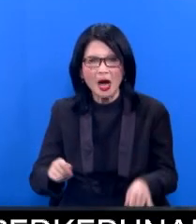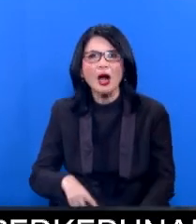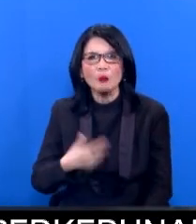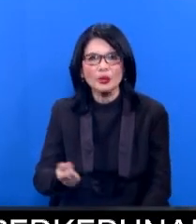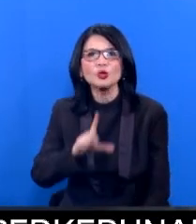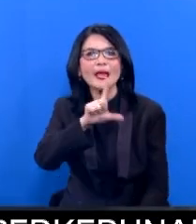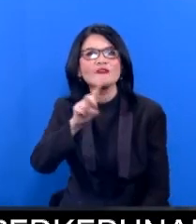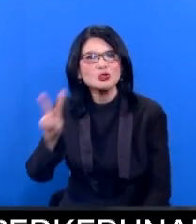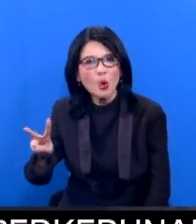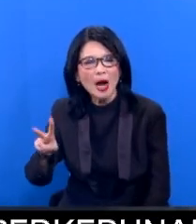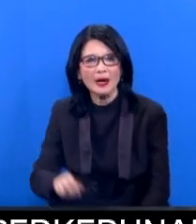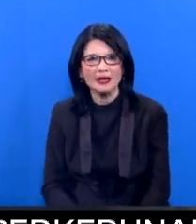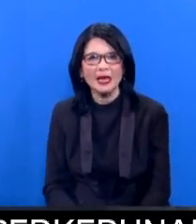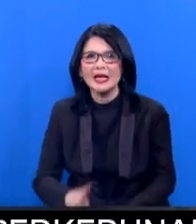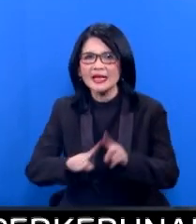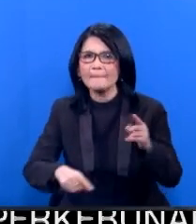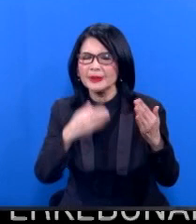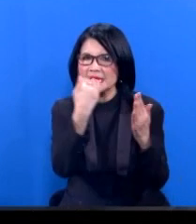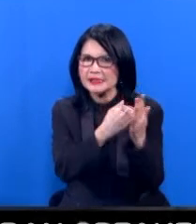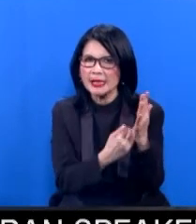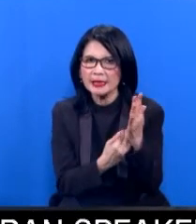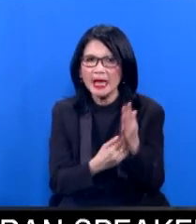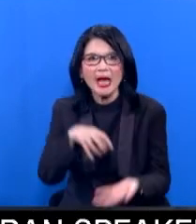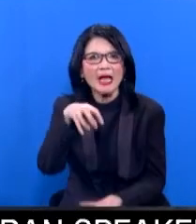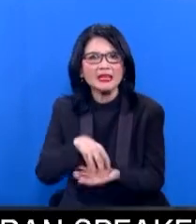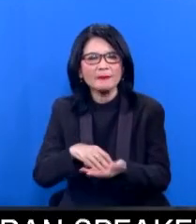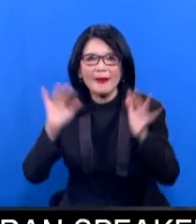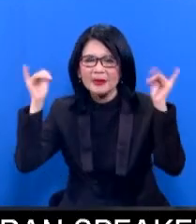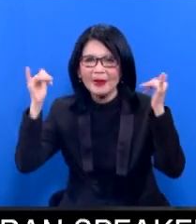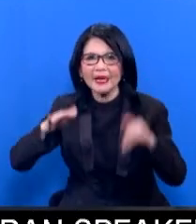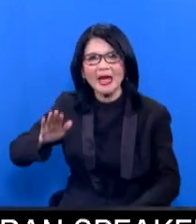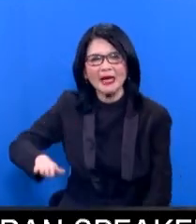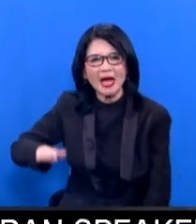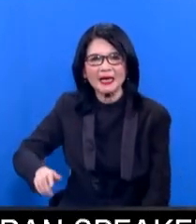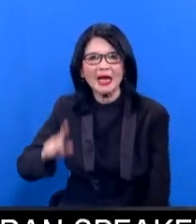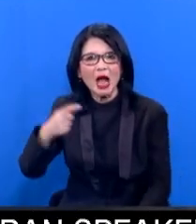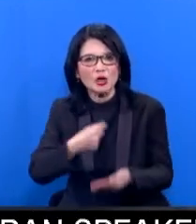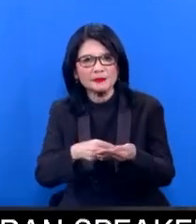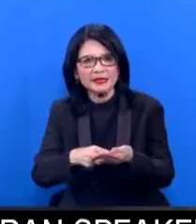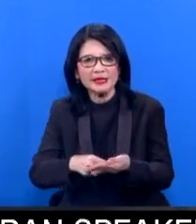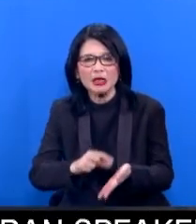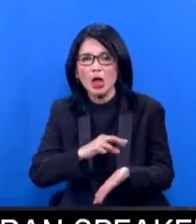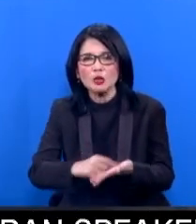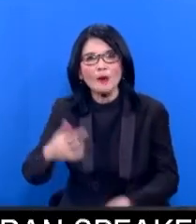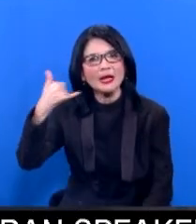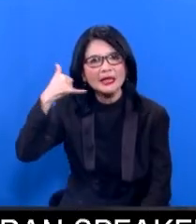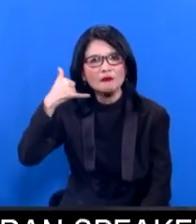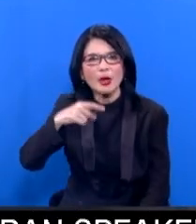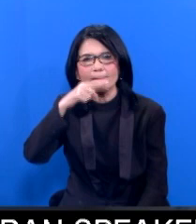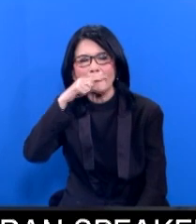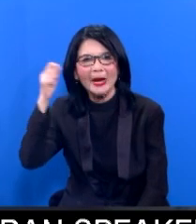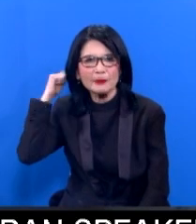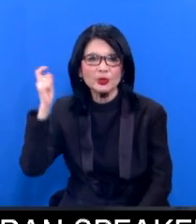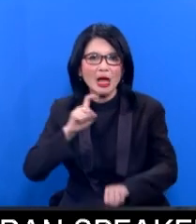2. Kami mensyaratkan bahwa tempat bermain anak harus mencatat nomor telepon dan alamat orang tua serta waktu